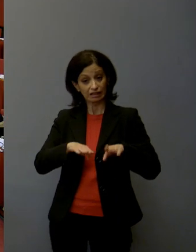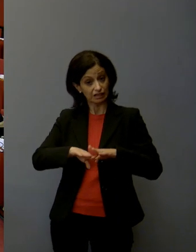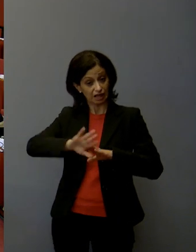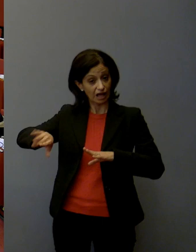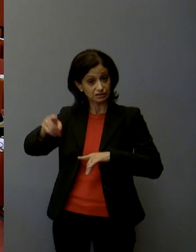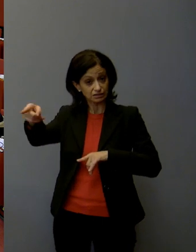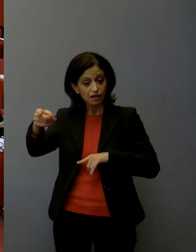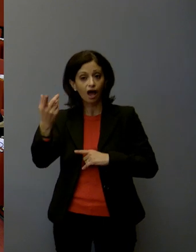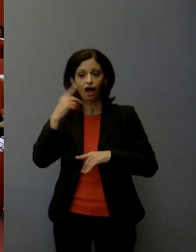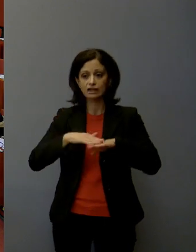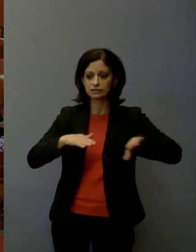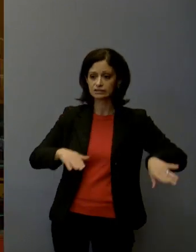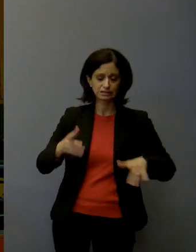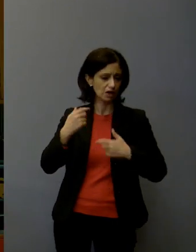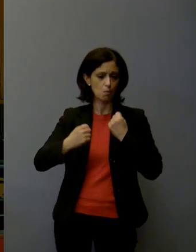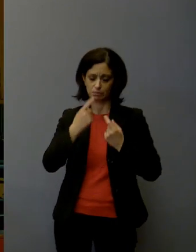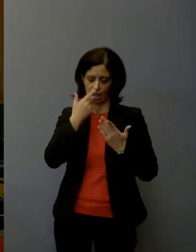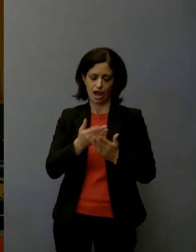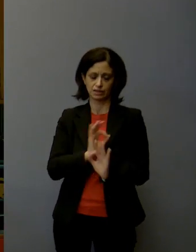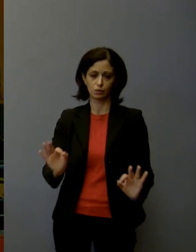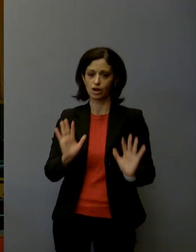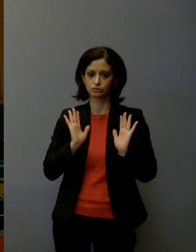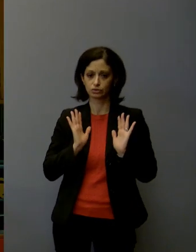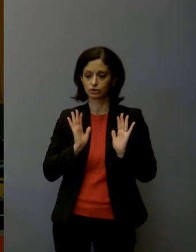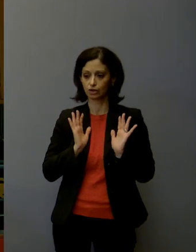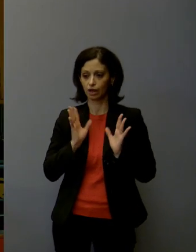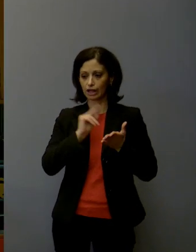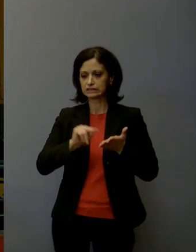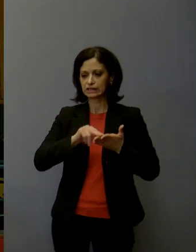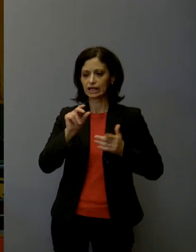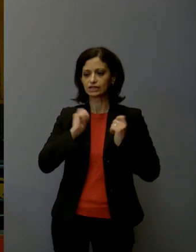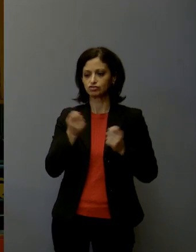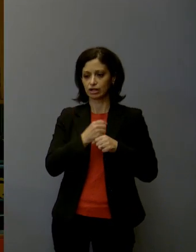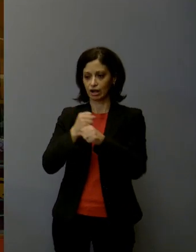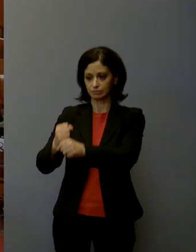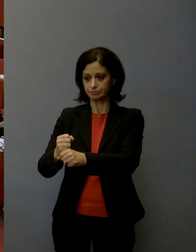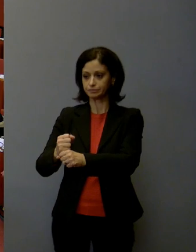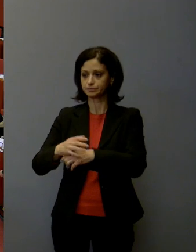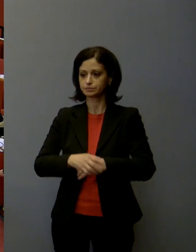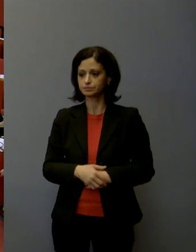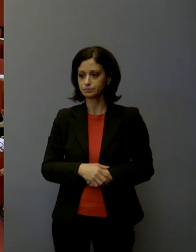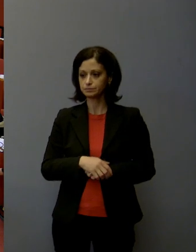Ma no ma allora allora la parola alla segreteria generale prego